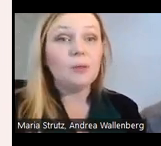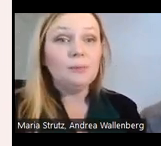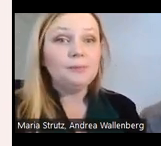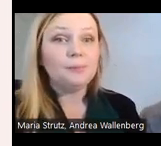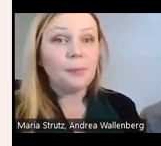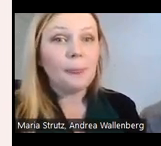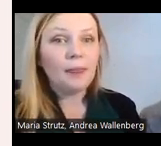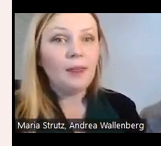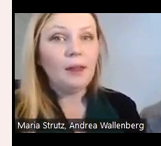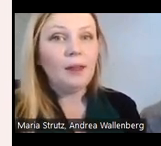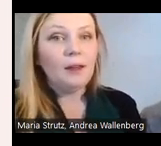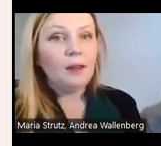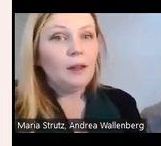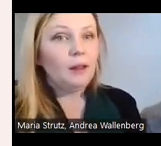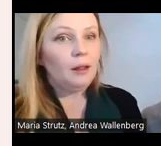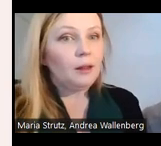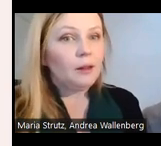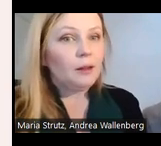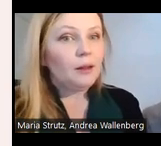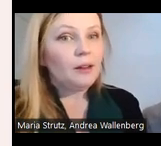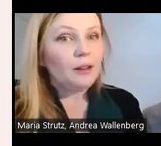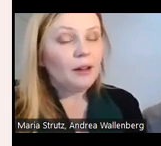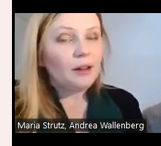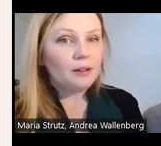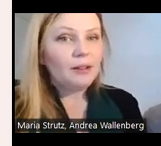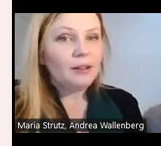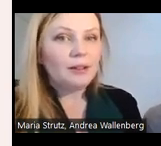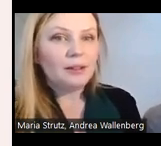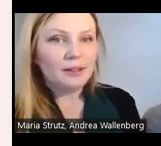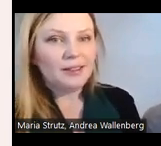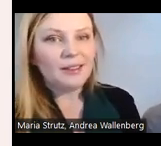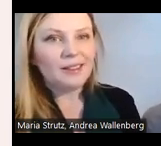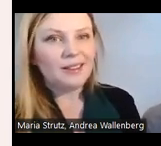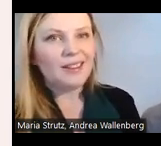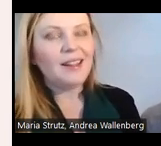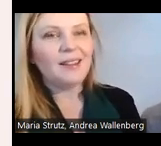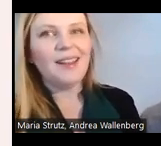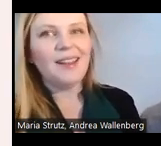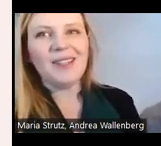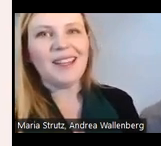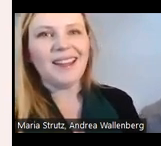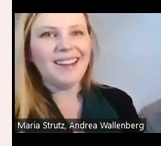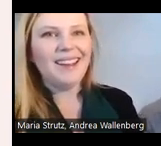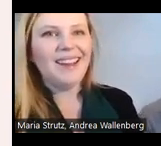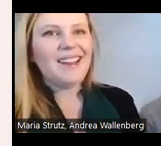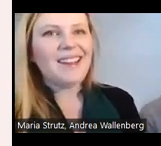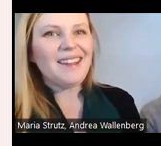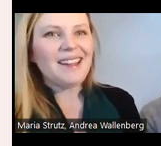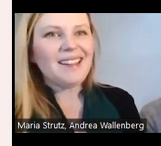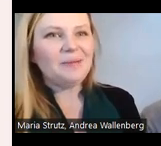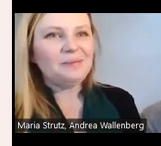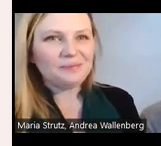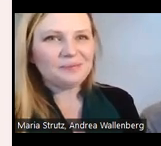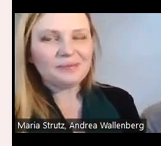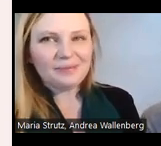igen också. Mm. Vi har fått en till spännande fråga. Vi tar den också mot slutet, för nu börjar slutet komma.